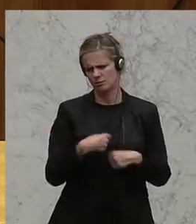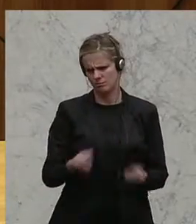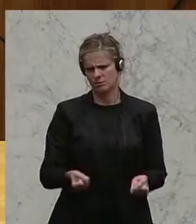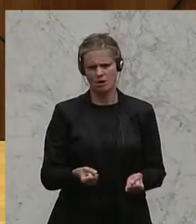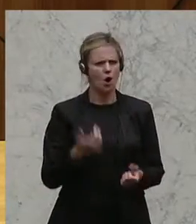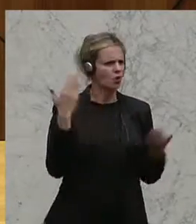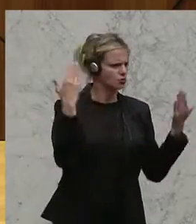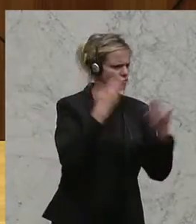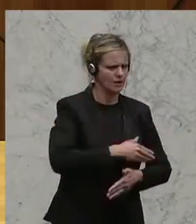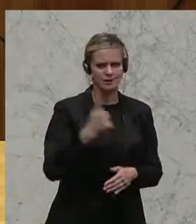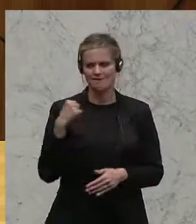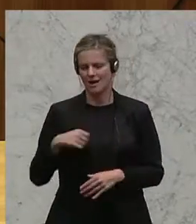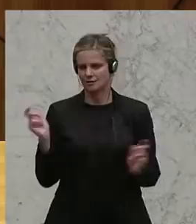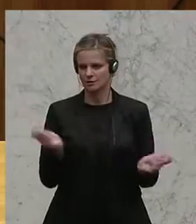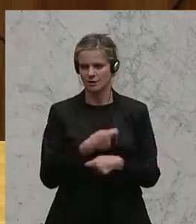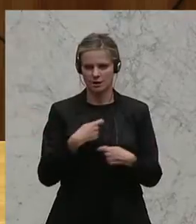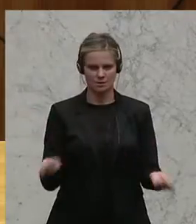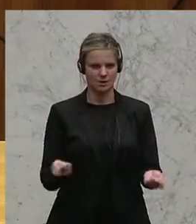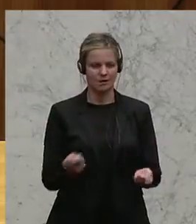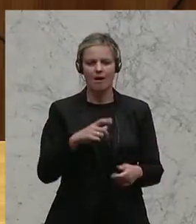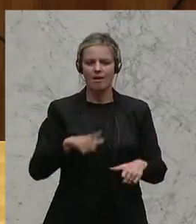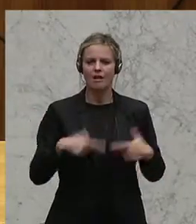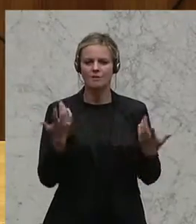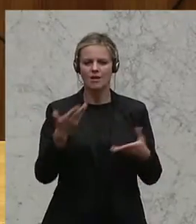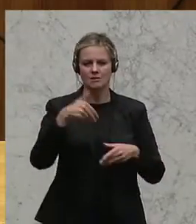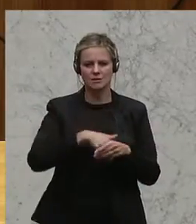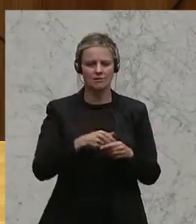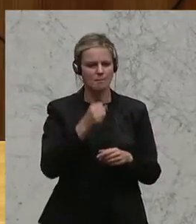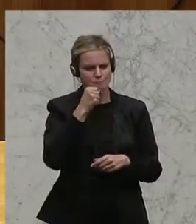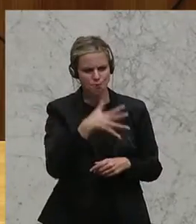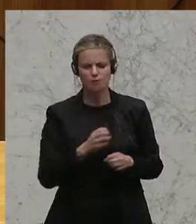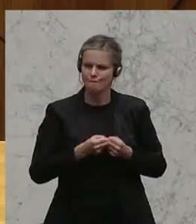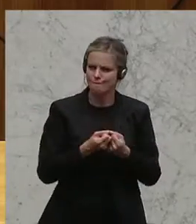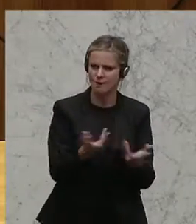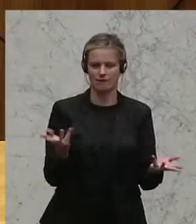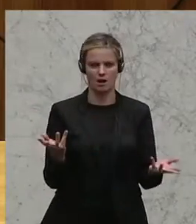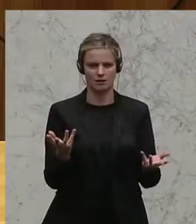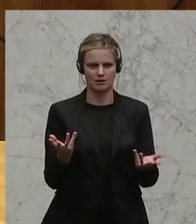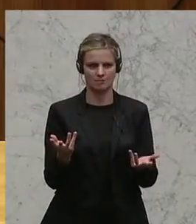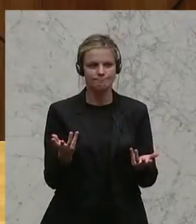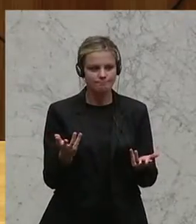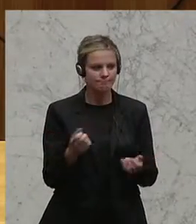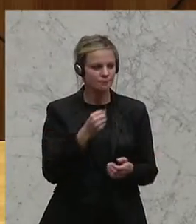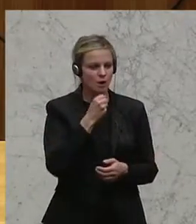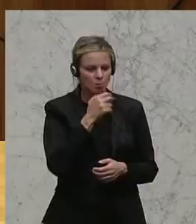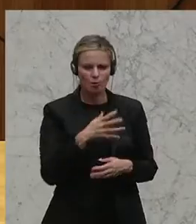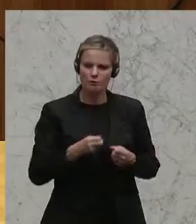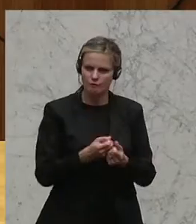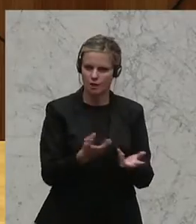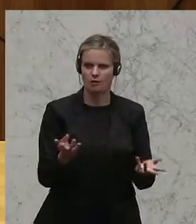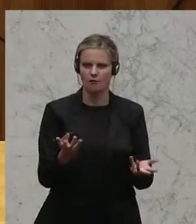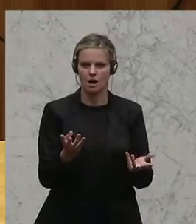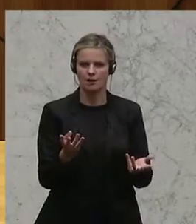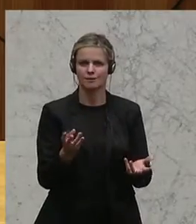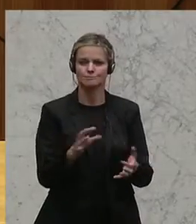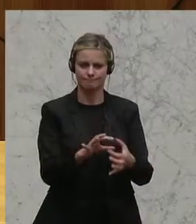schwarz und weiß, sondern das Leben ist bunt und vielfältig. Und diese Vielfalt und Buntheit, die haben wir in